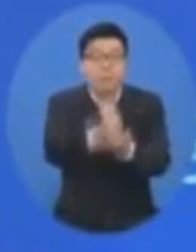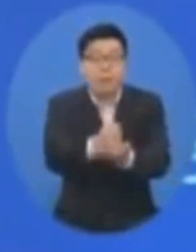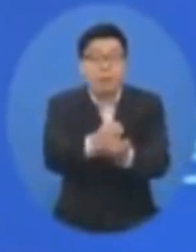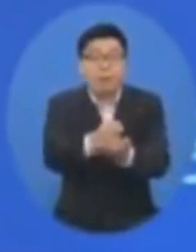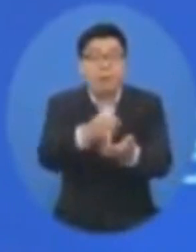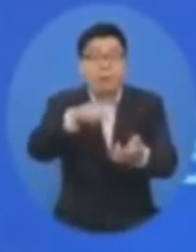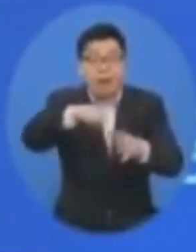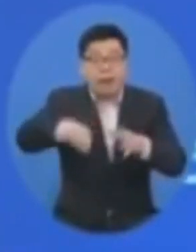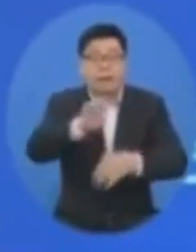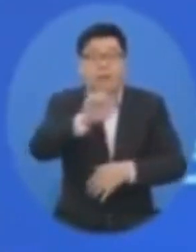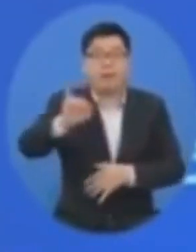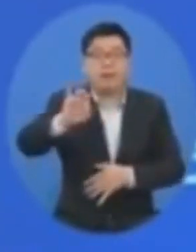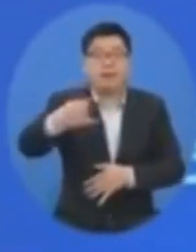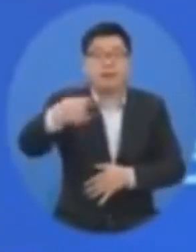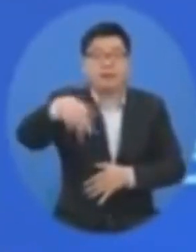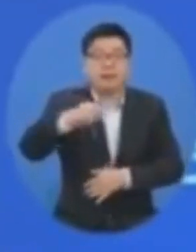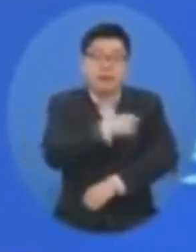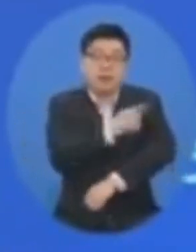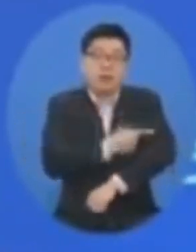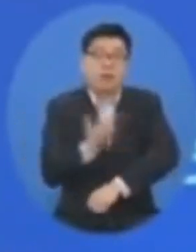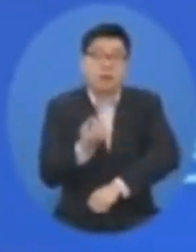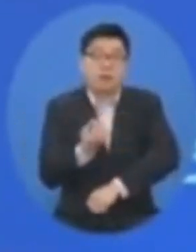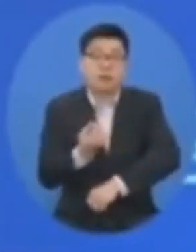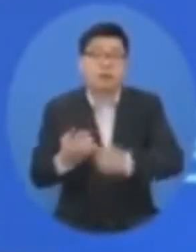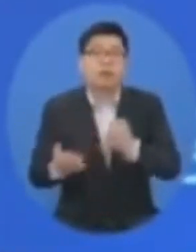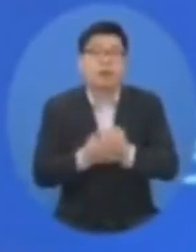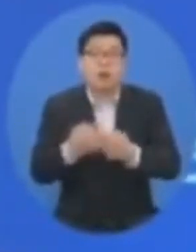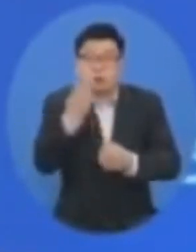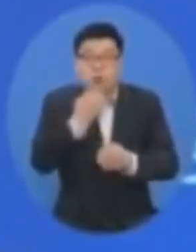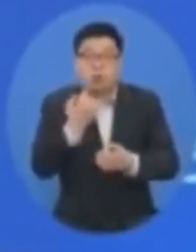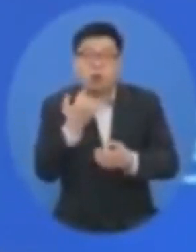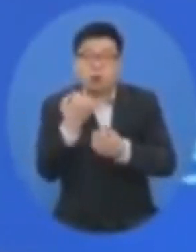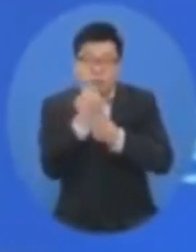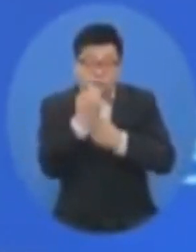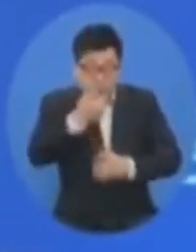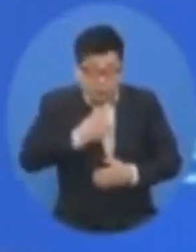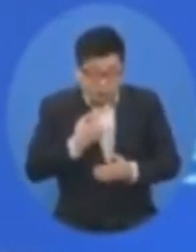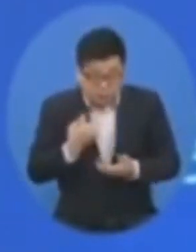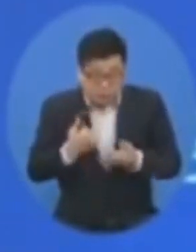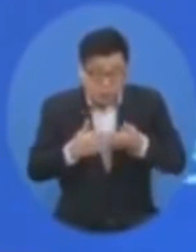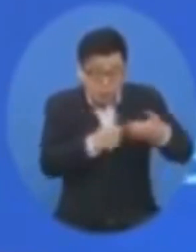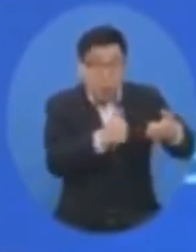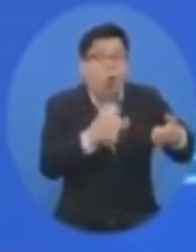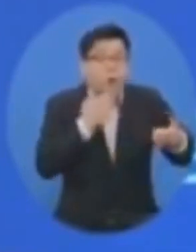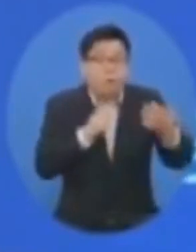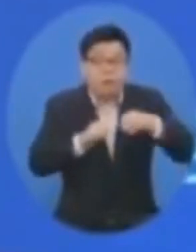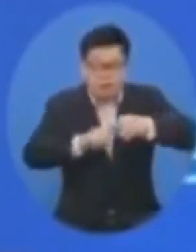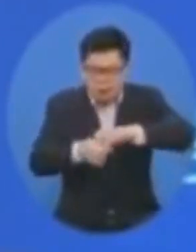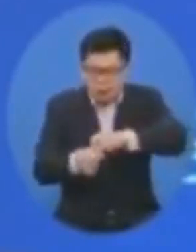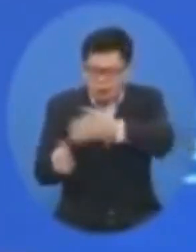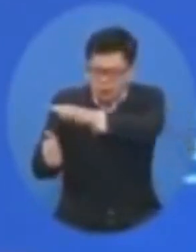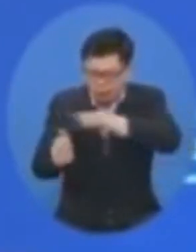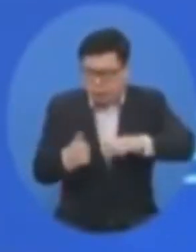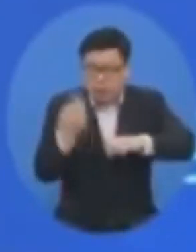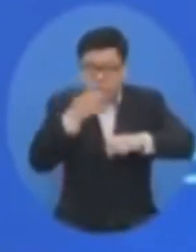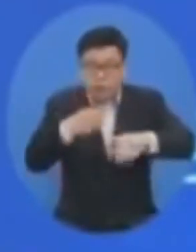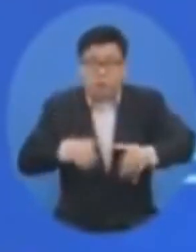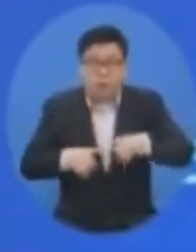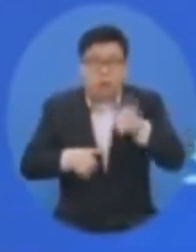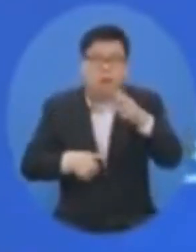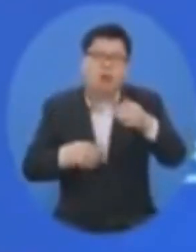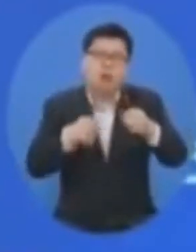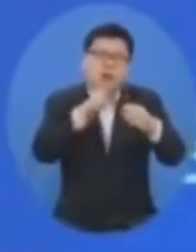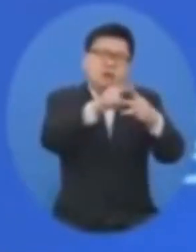권리입니다. 그러면 조사받으러 안 나가면 강제 수사를 해야죠. 그 절차가 있는데 그 세 가지